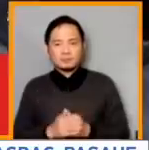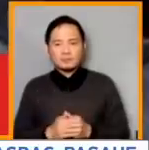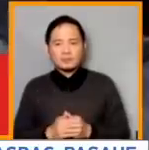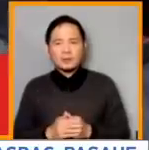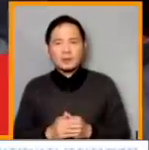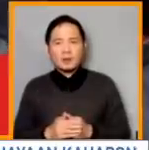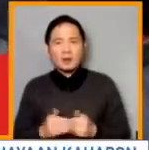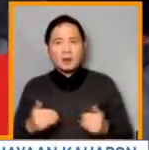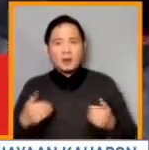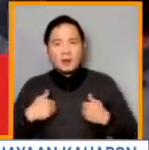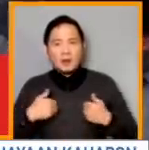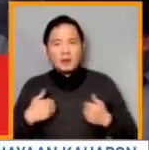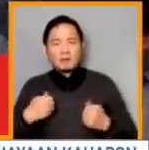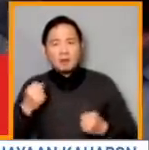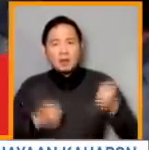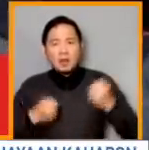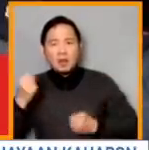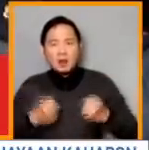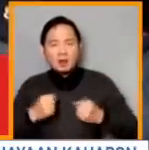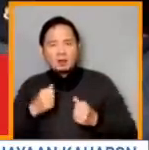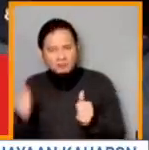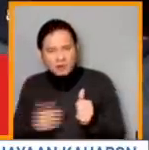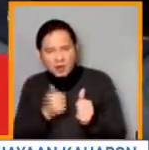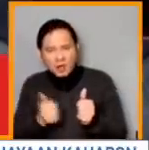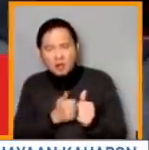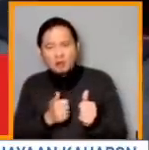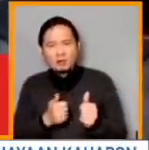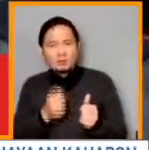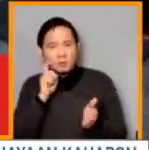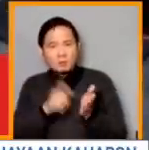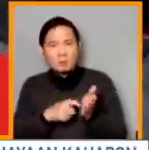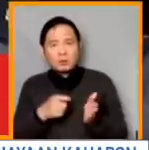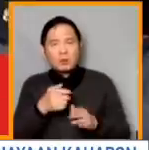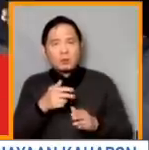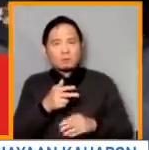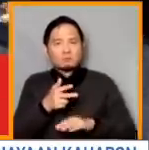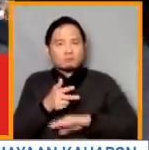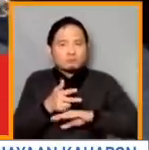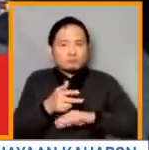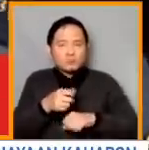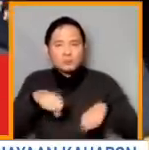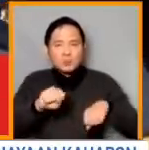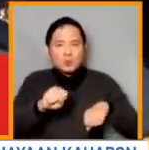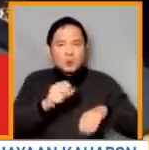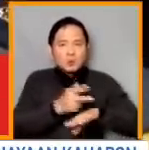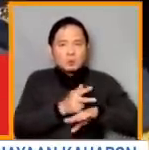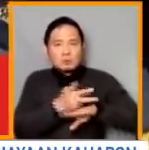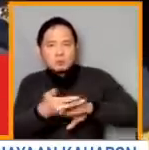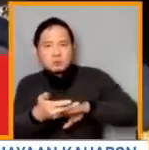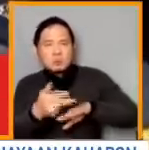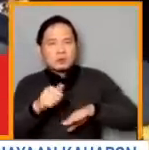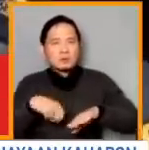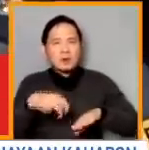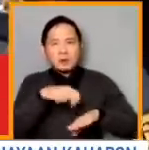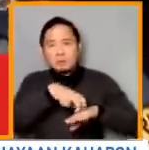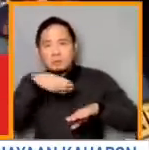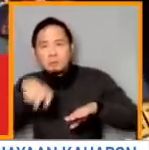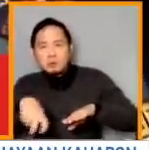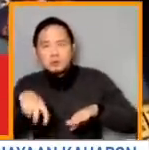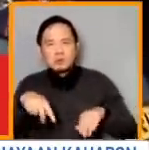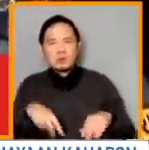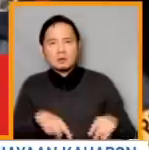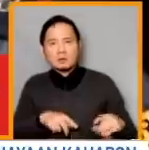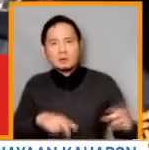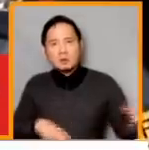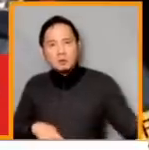na nag-slide po yung motor nila sa parting ito. At the same time, yung mobile natin, mobile personnel natin, bumaba. At nung pagbaba